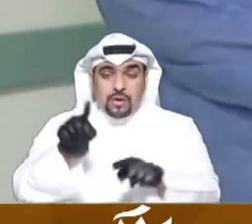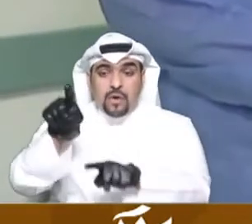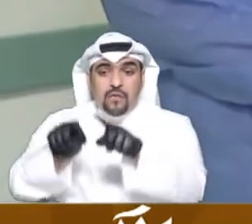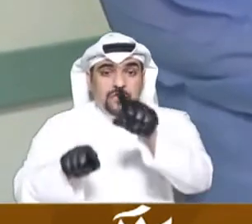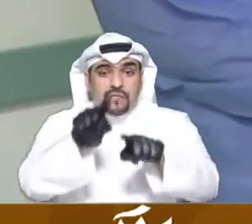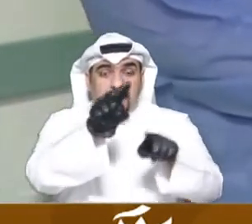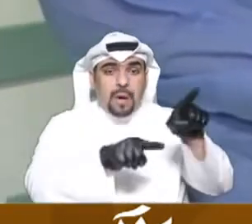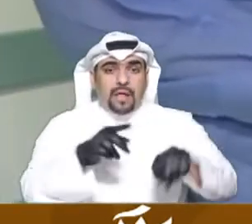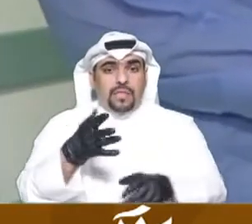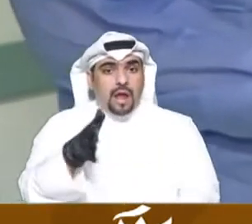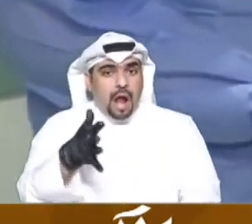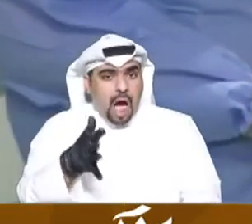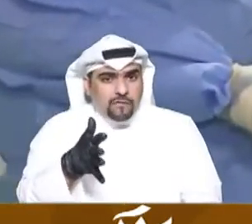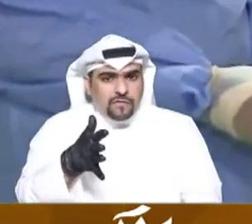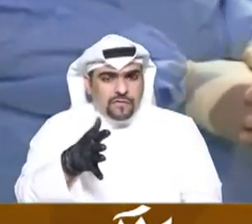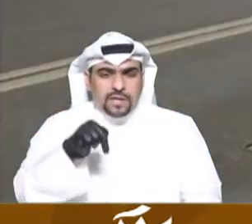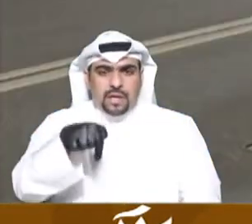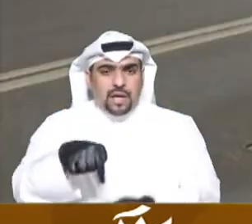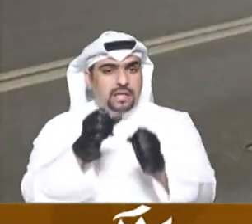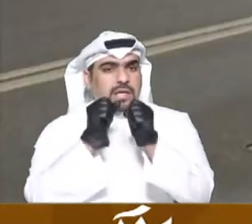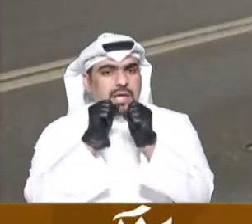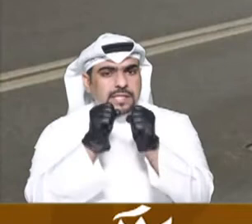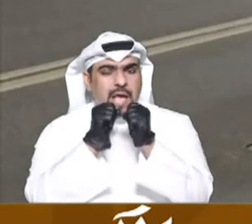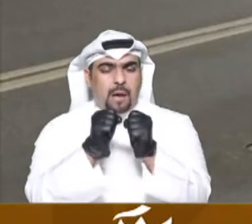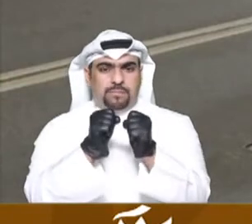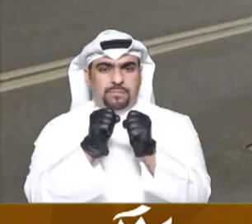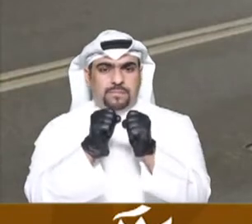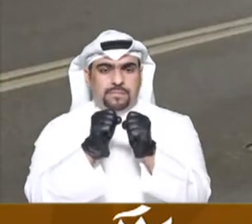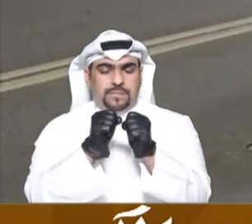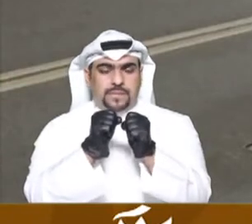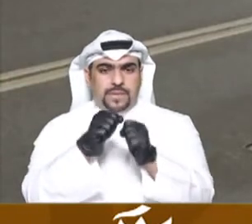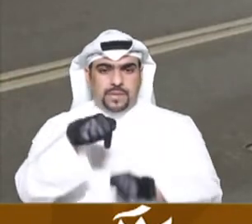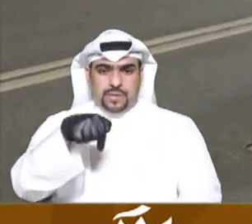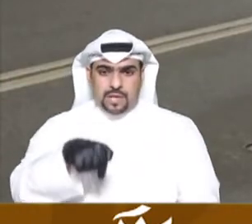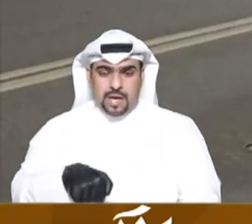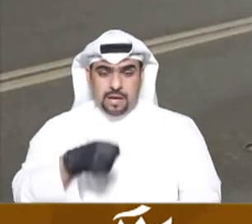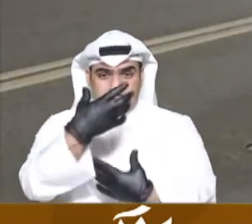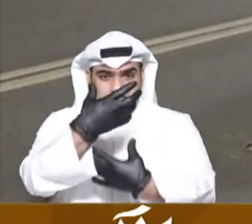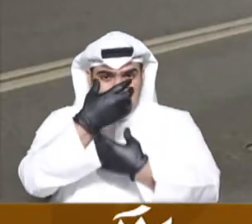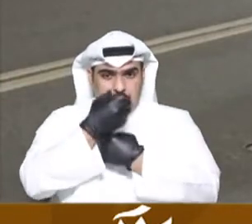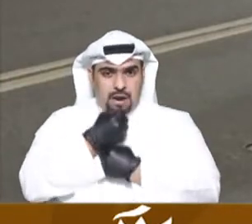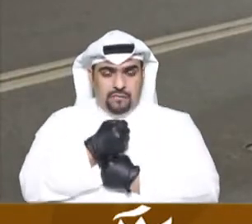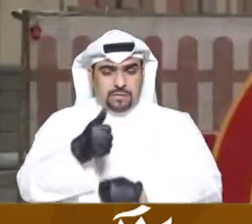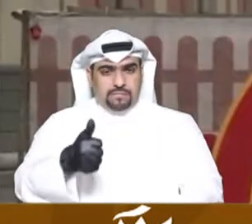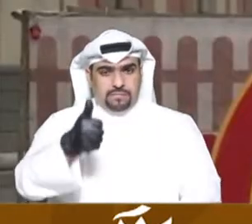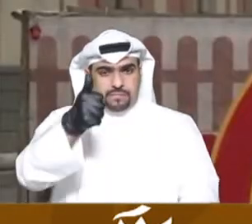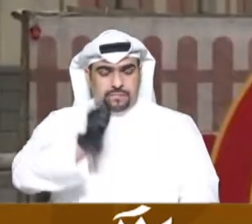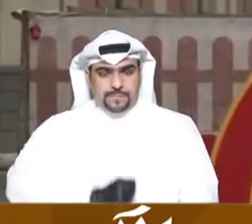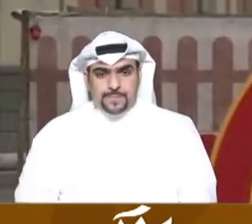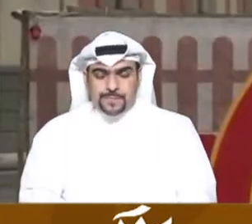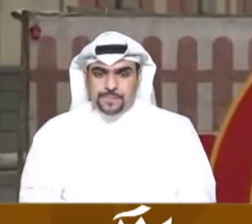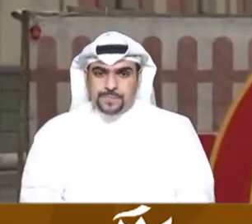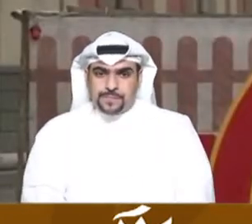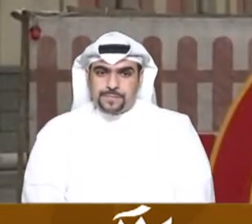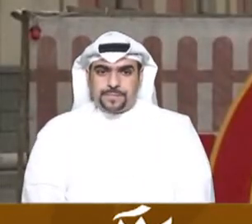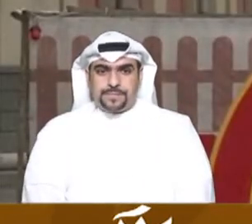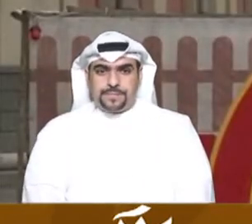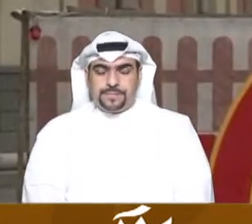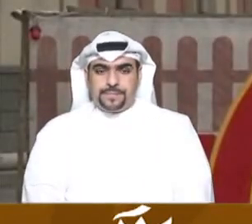الكبيرة على اجتياز جميع الحواجز، ولا سالم منها إلا من توقاها والتزم الإجراءات الاحترازية.